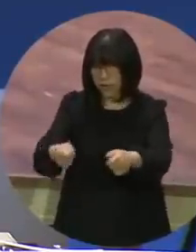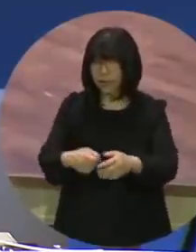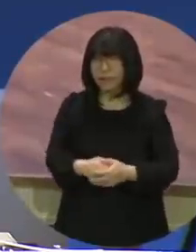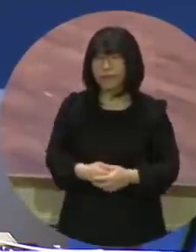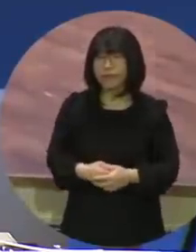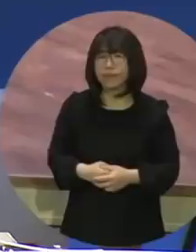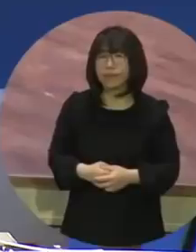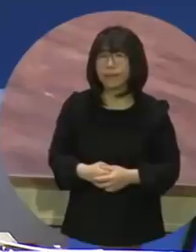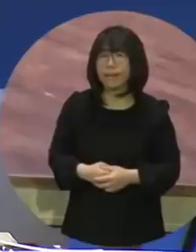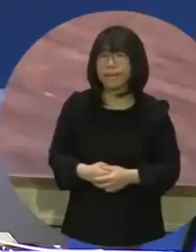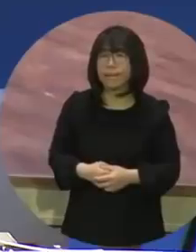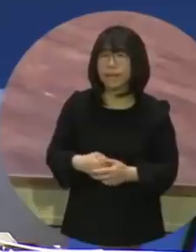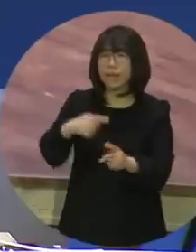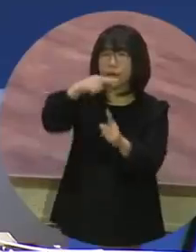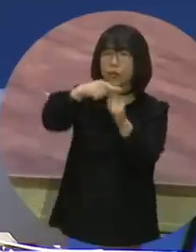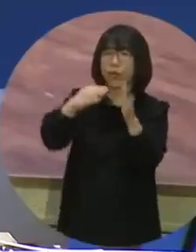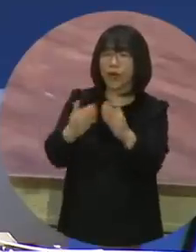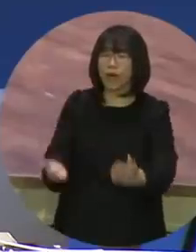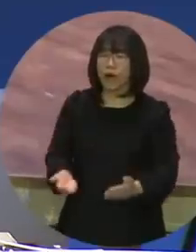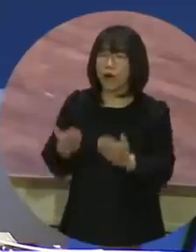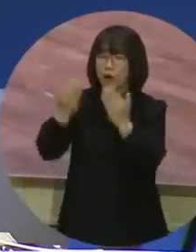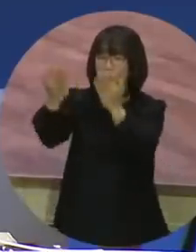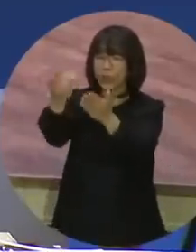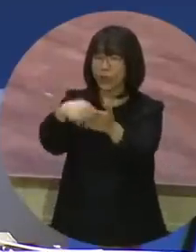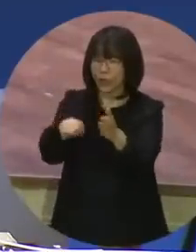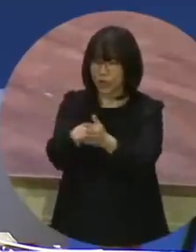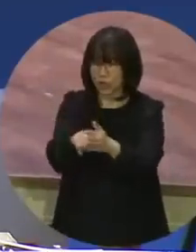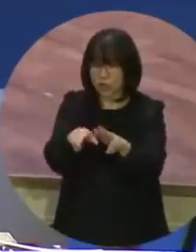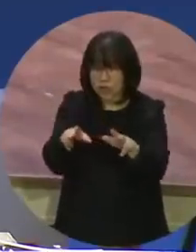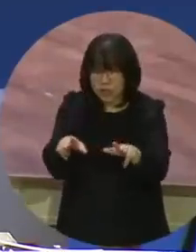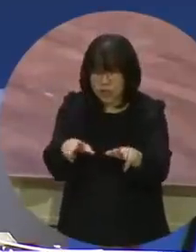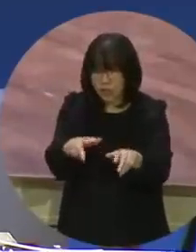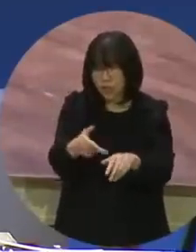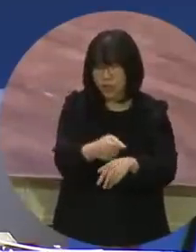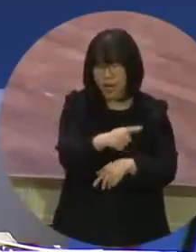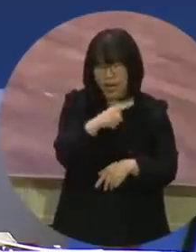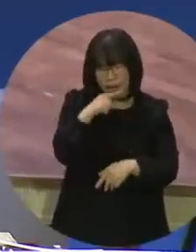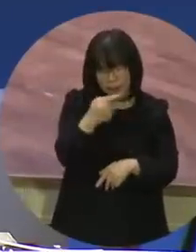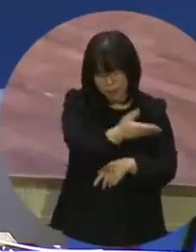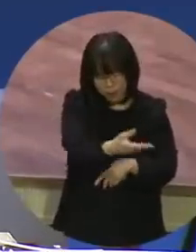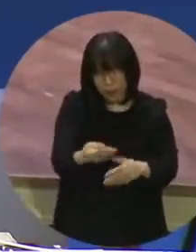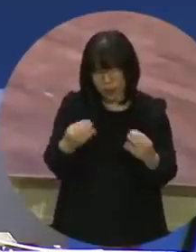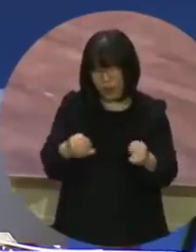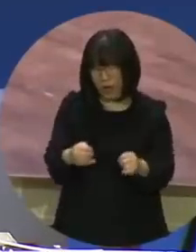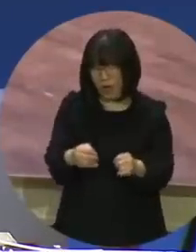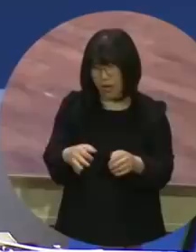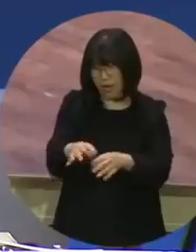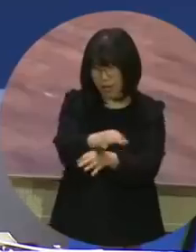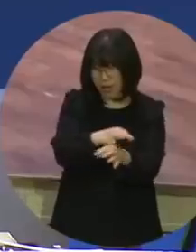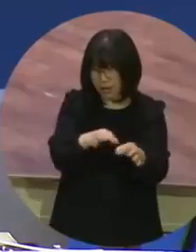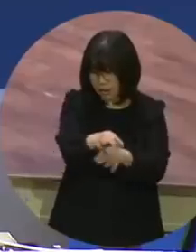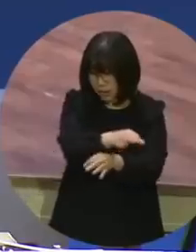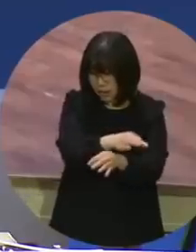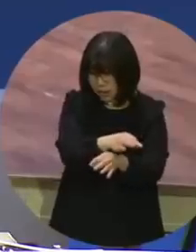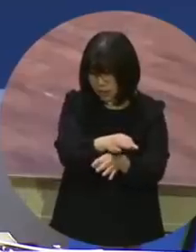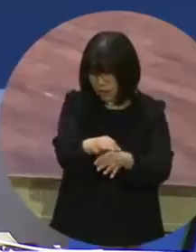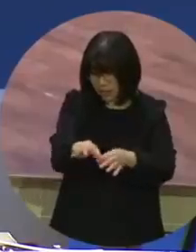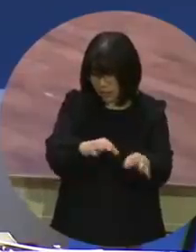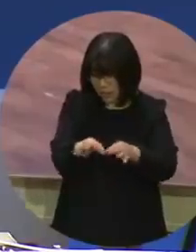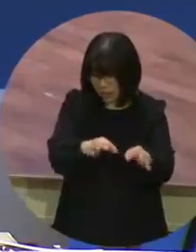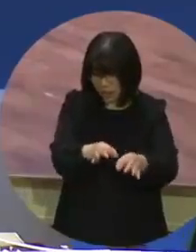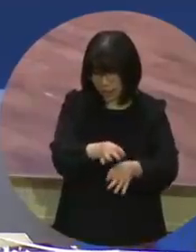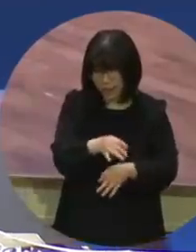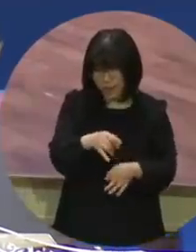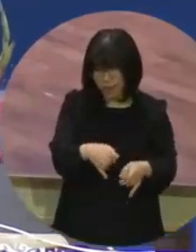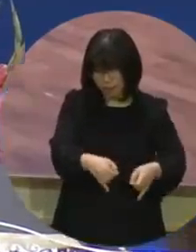헌당이에요. 이렇게 하나님 이것 되자 지금 우리 교회 빚 반만 갚아도 힘차게 선교할 수 있어요. 제가 가면 말이요, 해외에